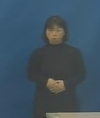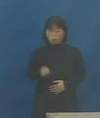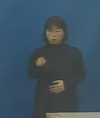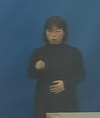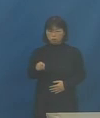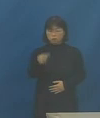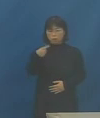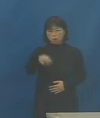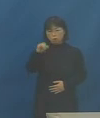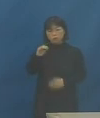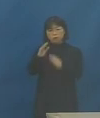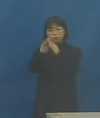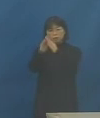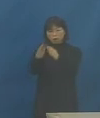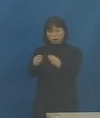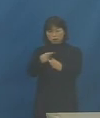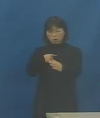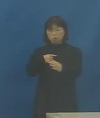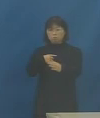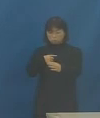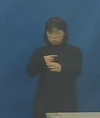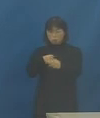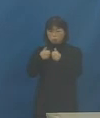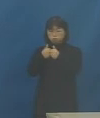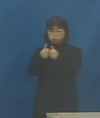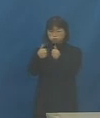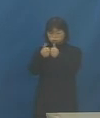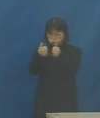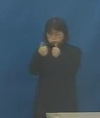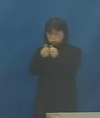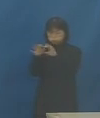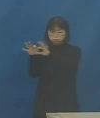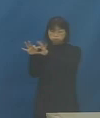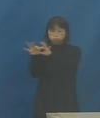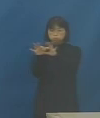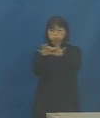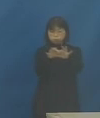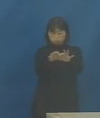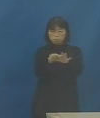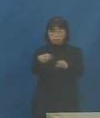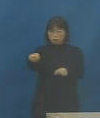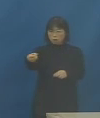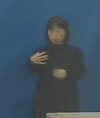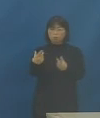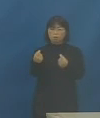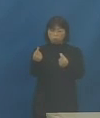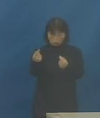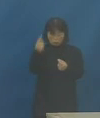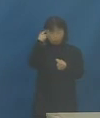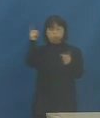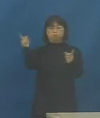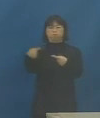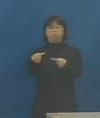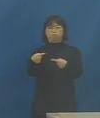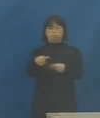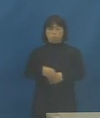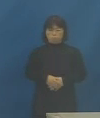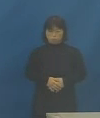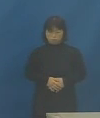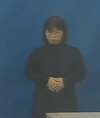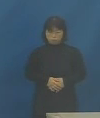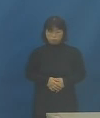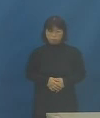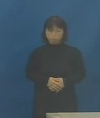会側と私もこれまではなし会をしてきましたが浜田がおっしゃるのと全く同感でありまして